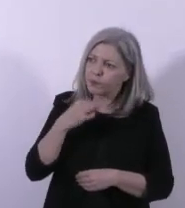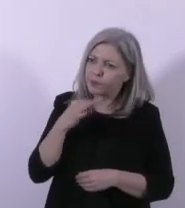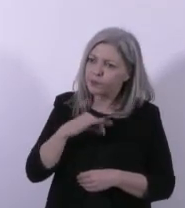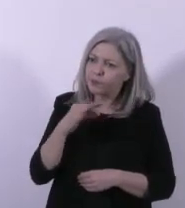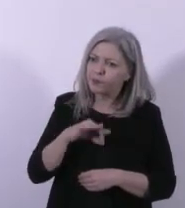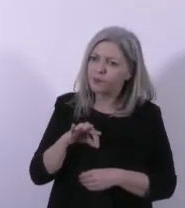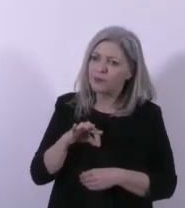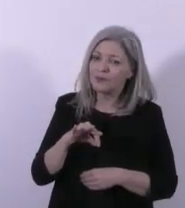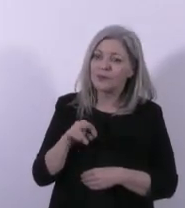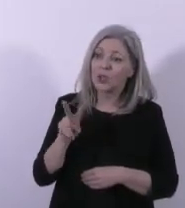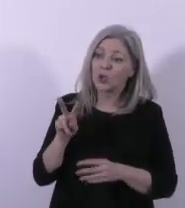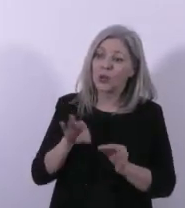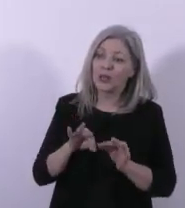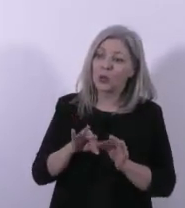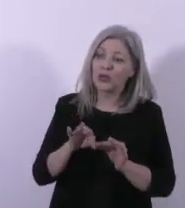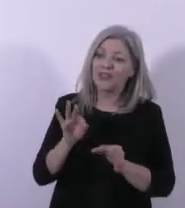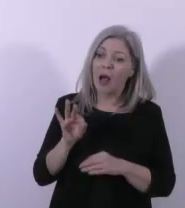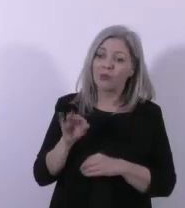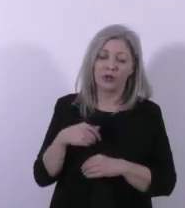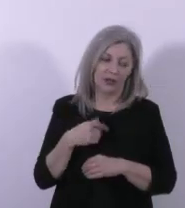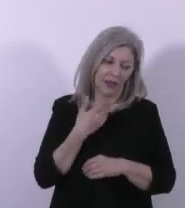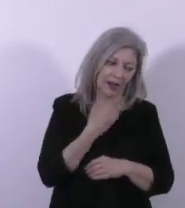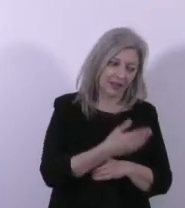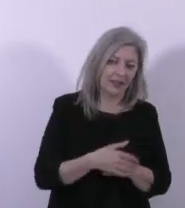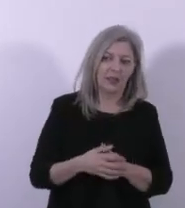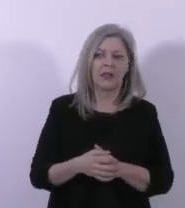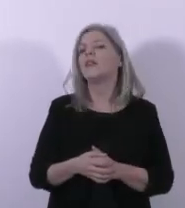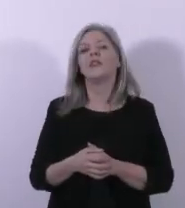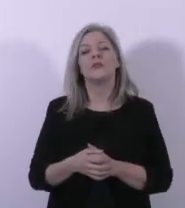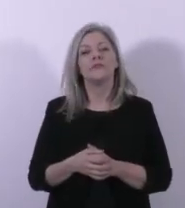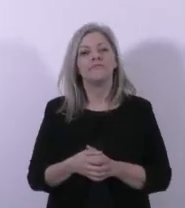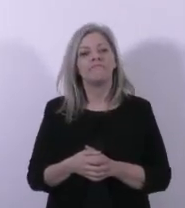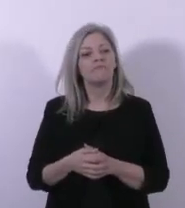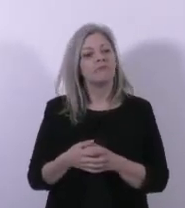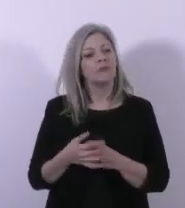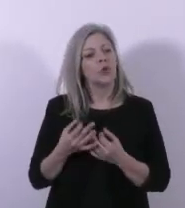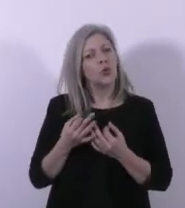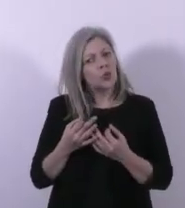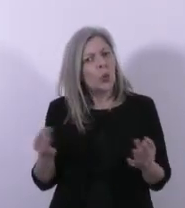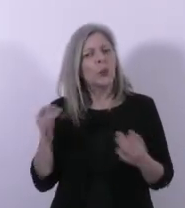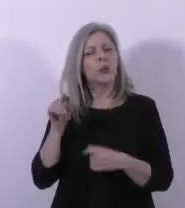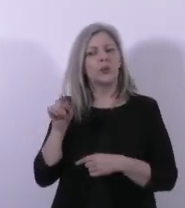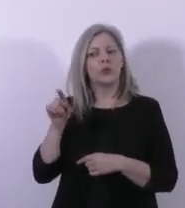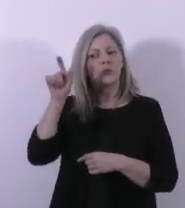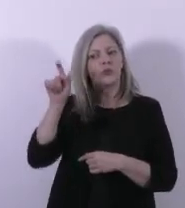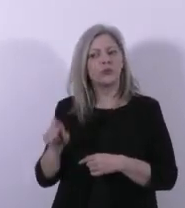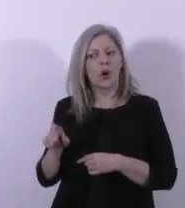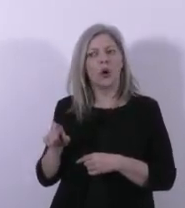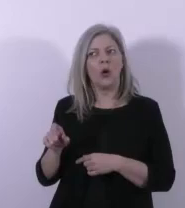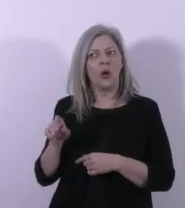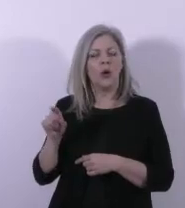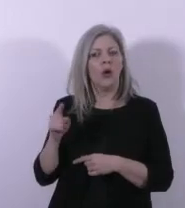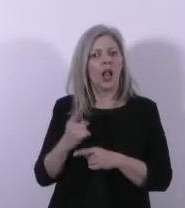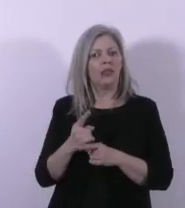2 minuti, Fabio. Grazie. 2 ore e 10, giustamente, di cose che condivido, non devo essere qui a